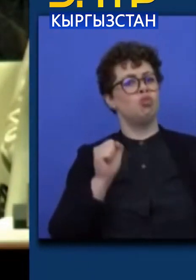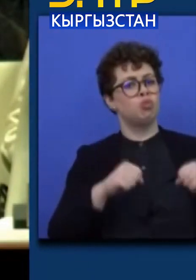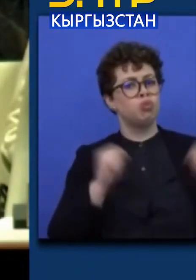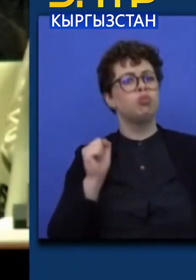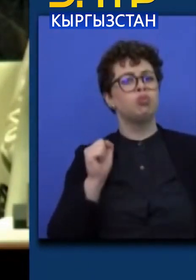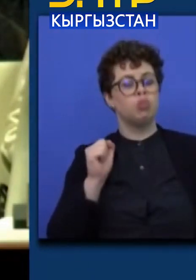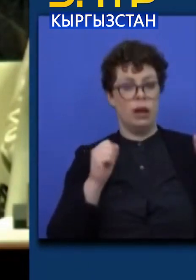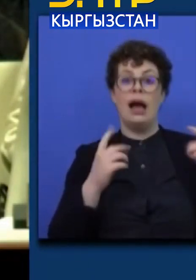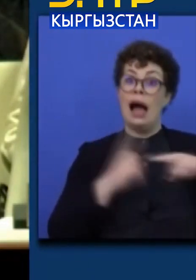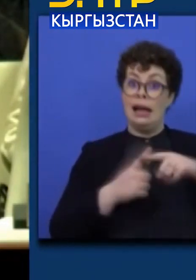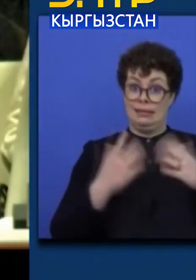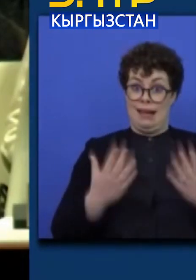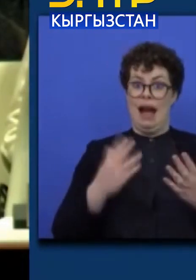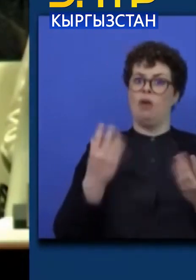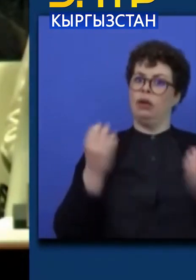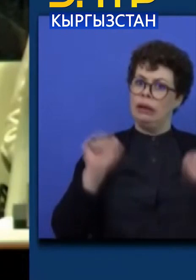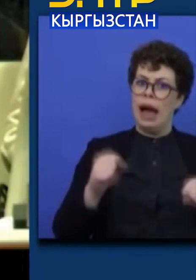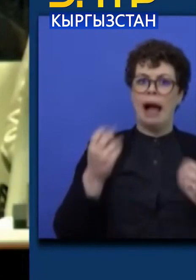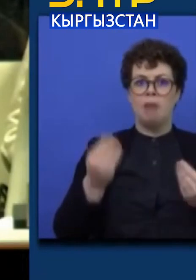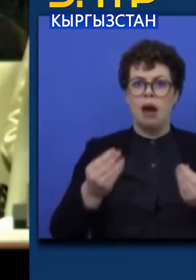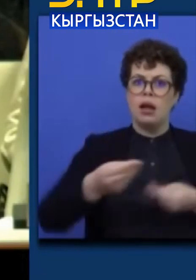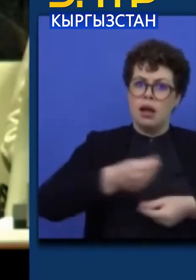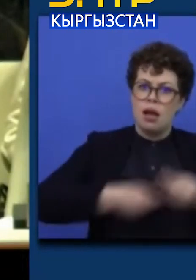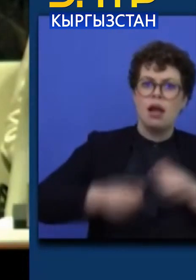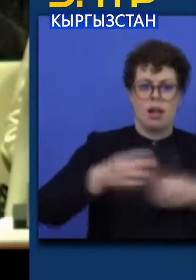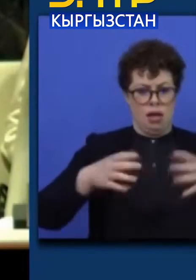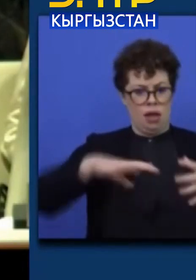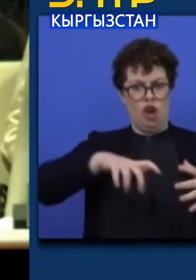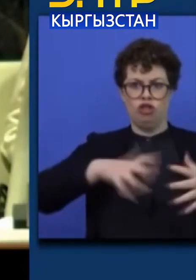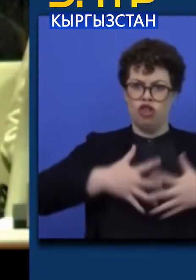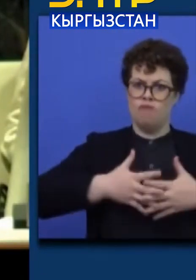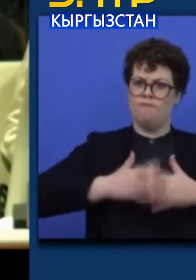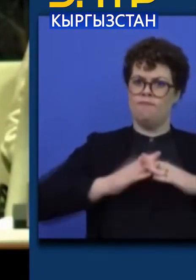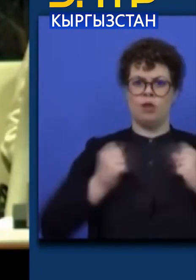Кыргызстан is open for business.